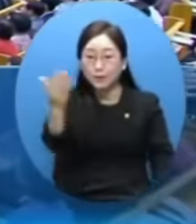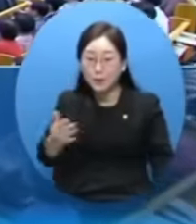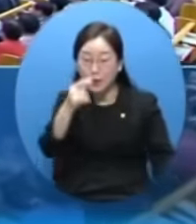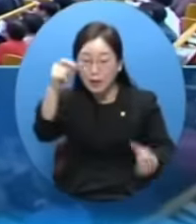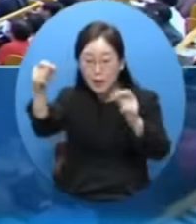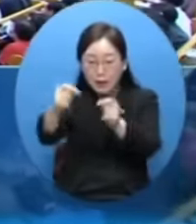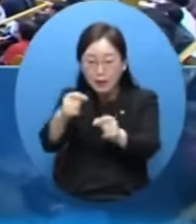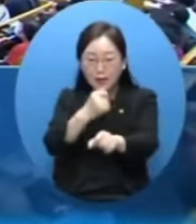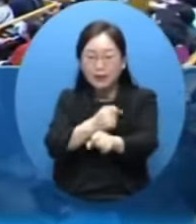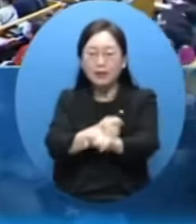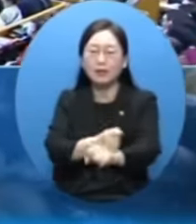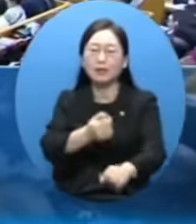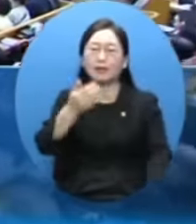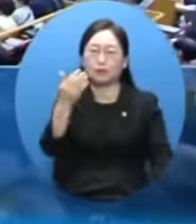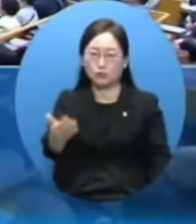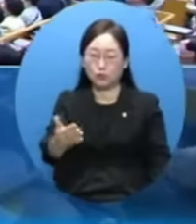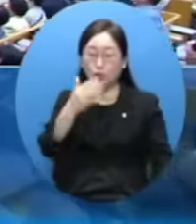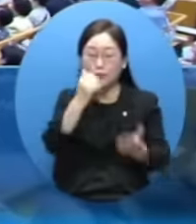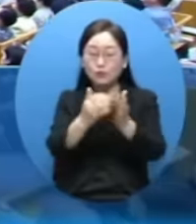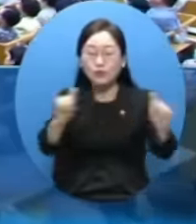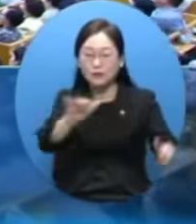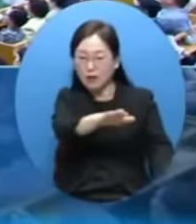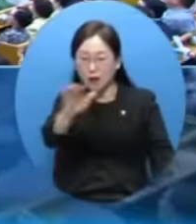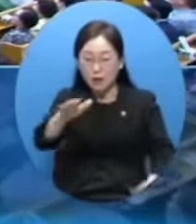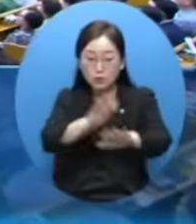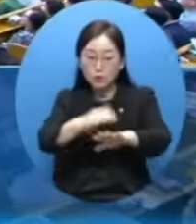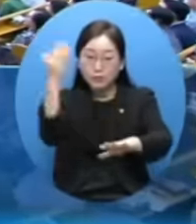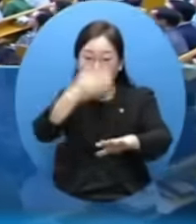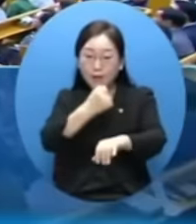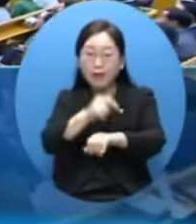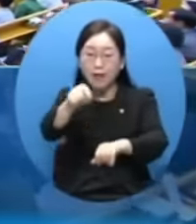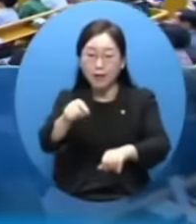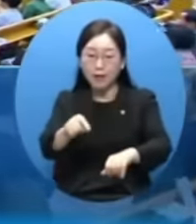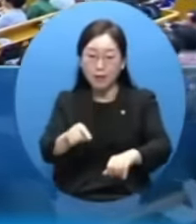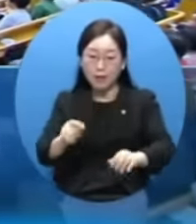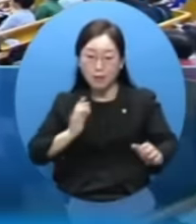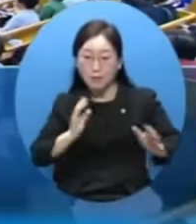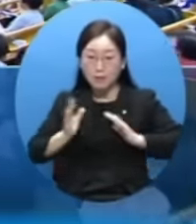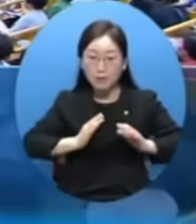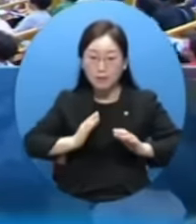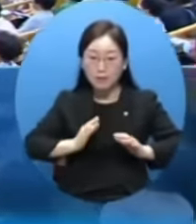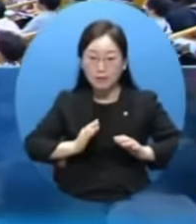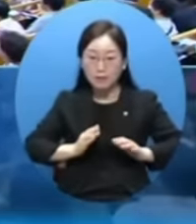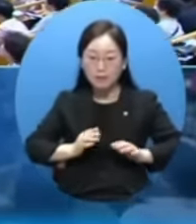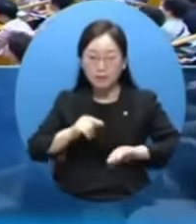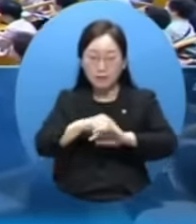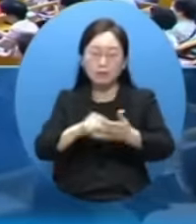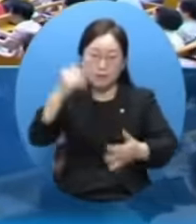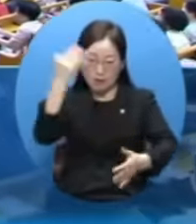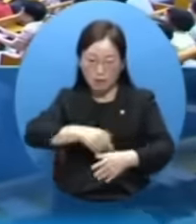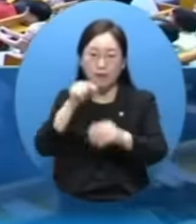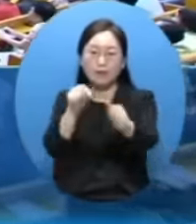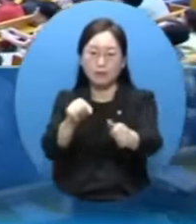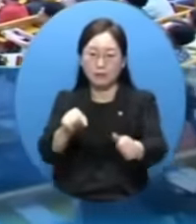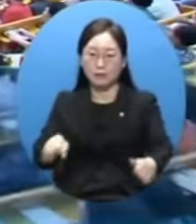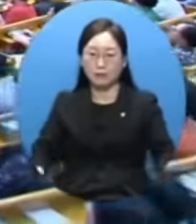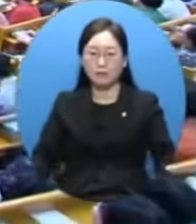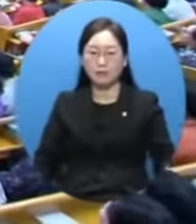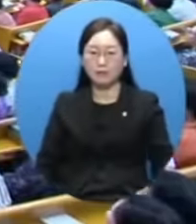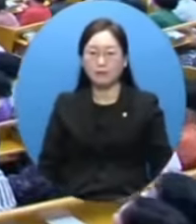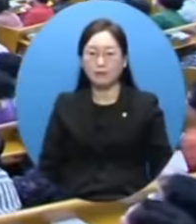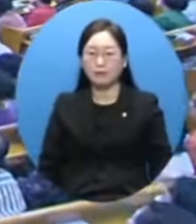가까이 하시리라. 죄인들아 손을 깨끗이 하라. 두 마음을 품은 자들아 마음을 성결하게 하라.